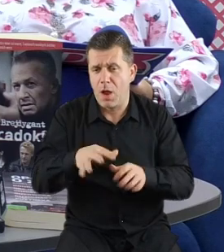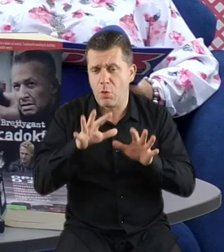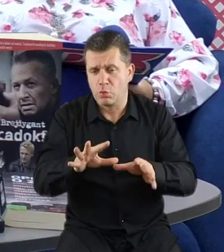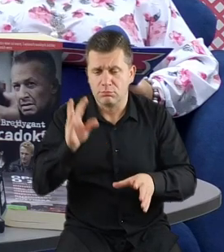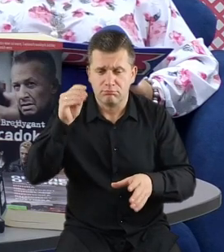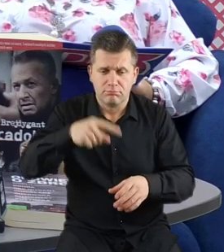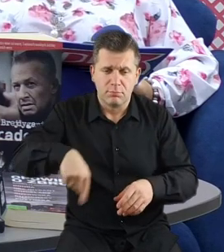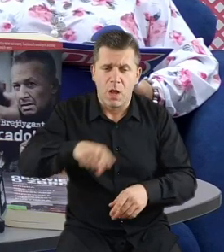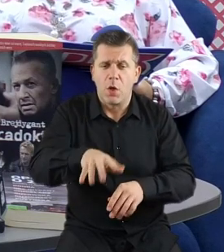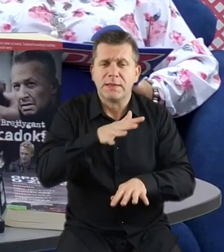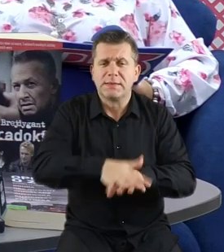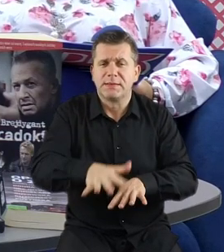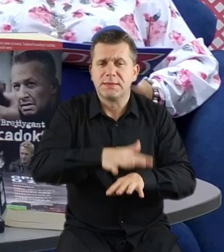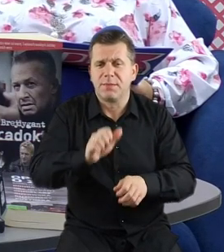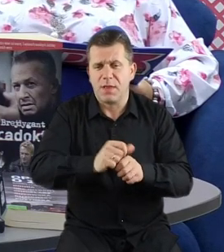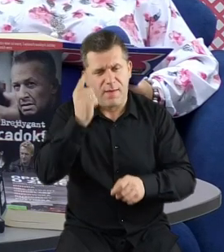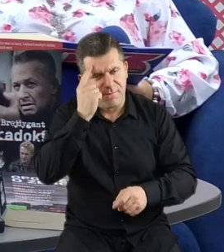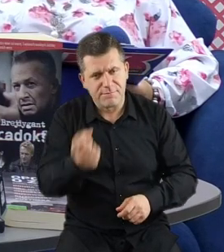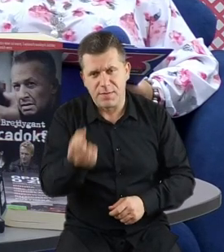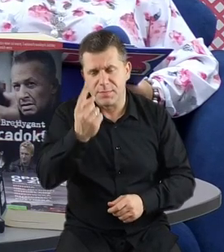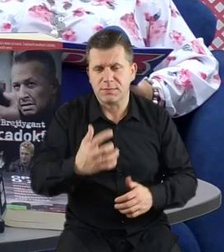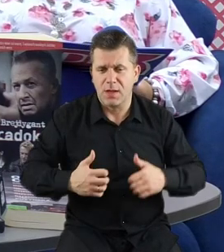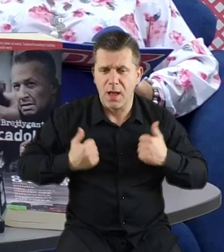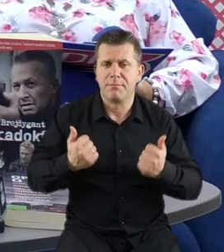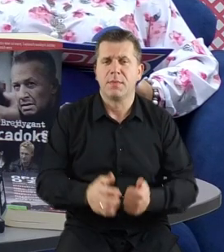no to trzeba, no ale te systemy są tak powymyślane, żeby